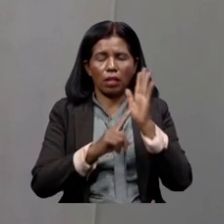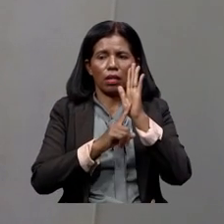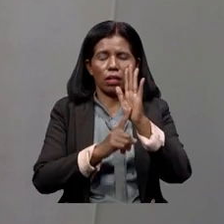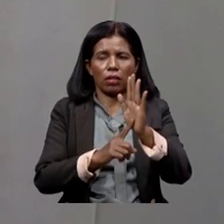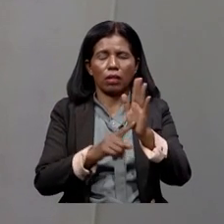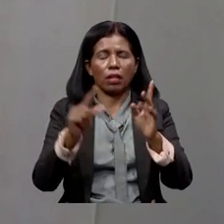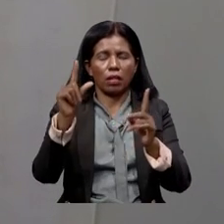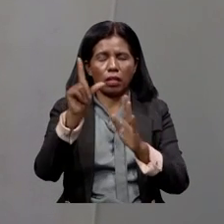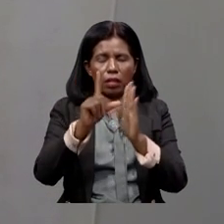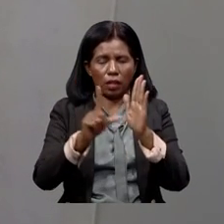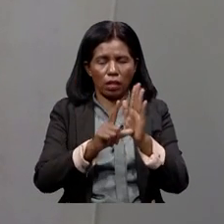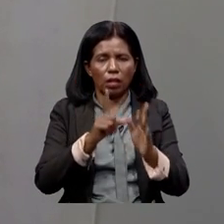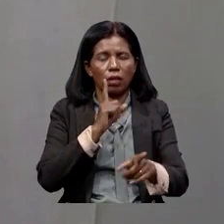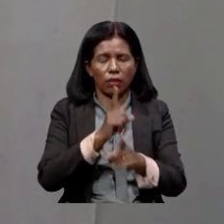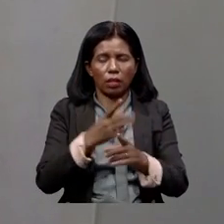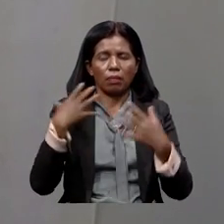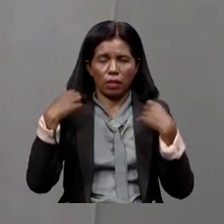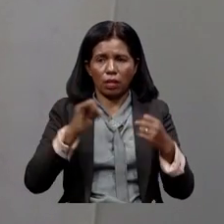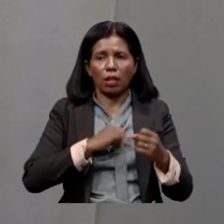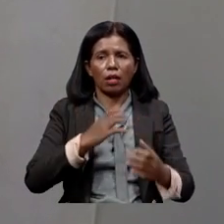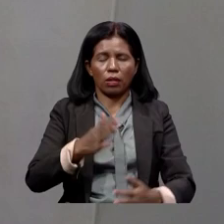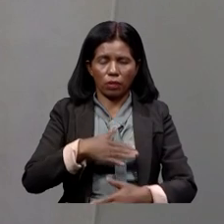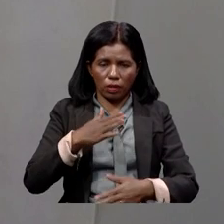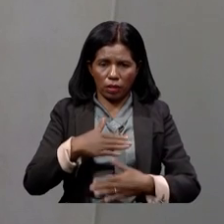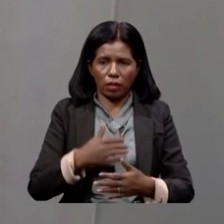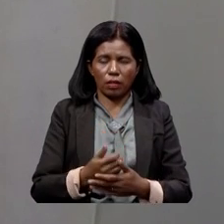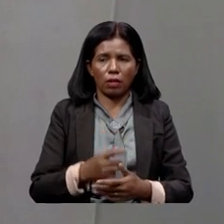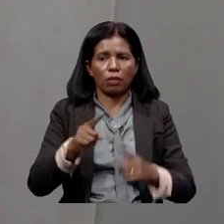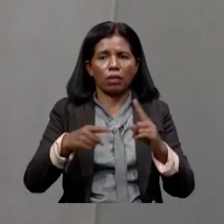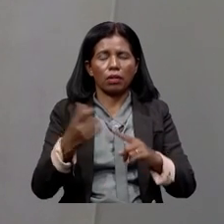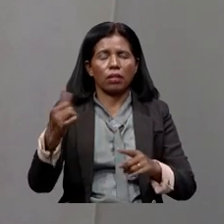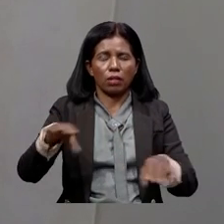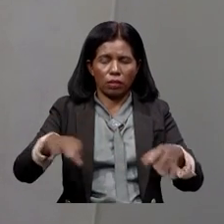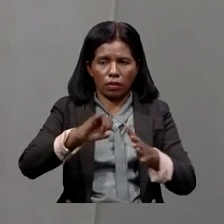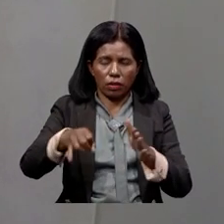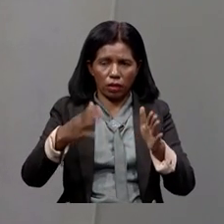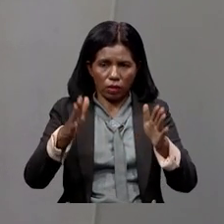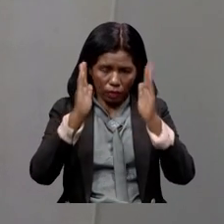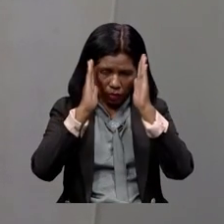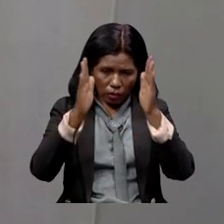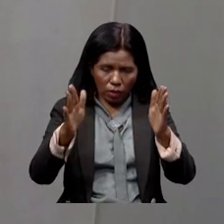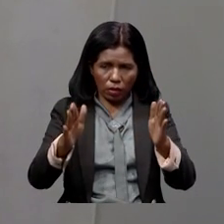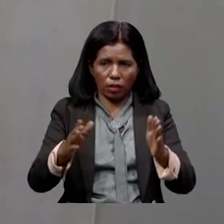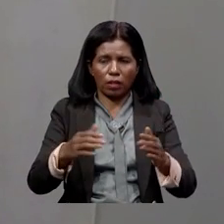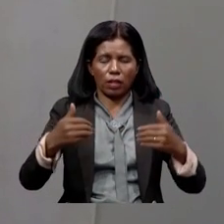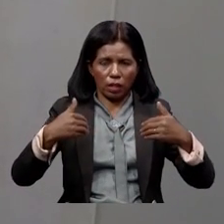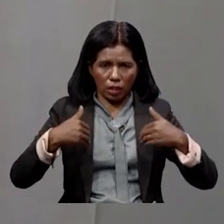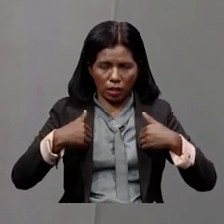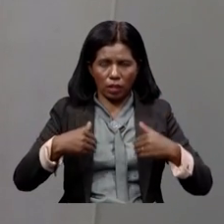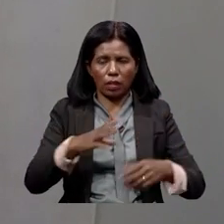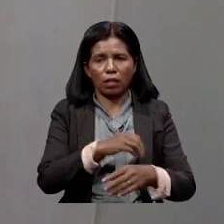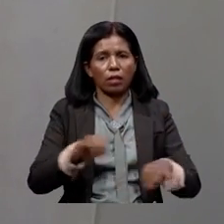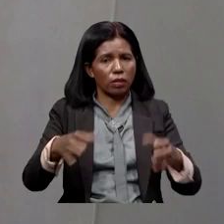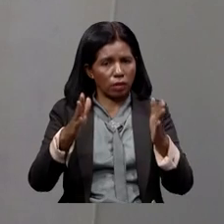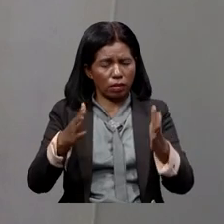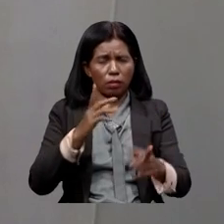los ne berani nebe hau kontente banjira servisu jurnalista tengki serius ya kualidade ne tengki iha duni